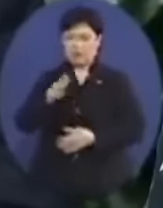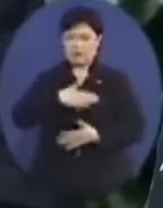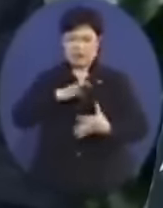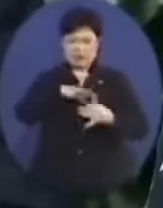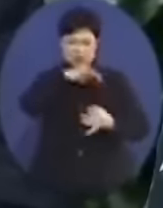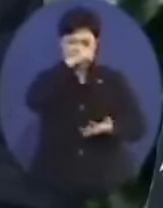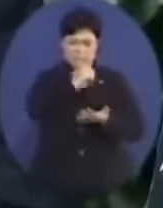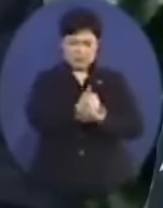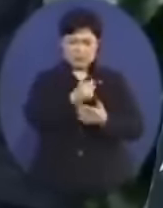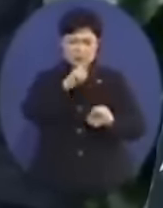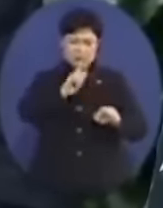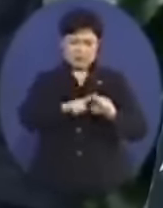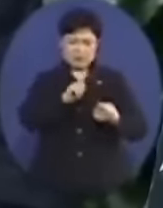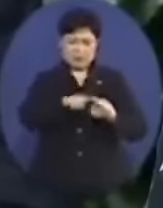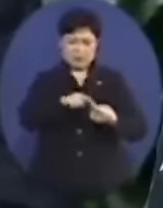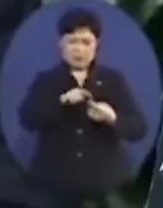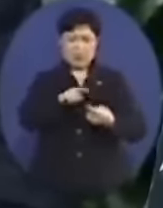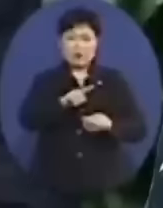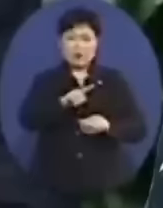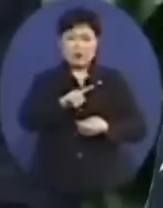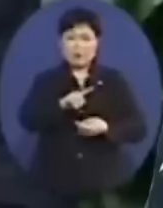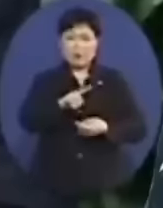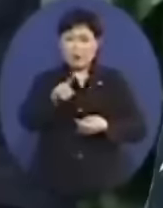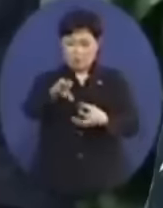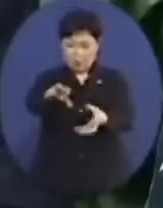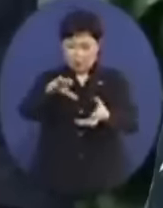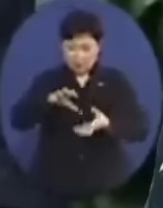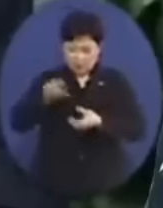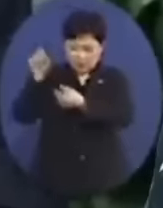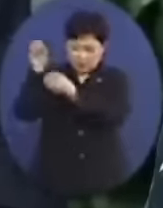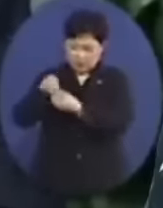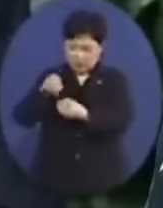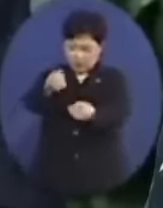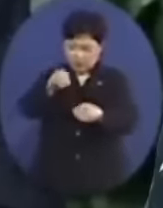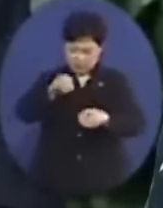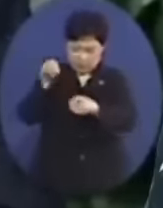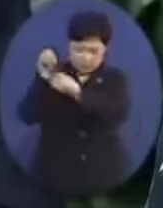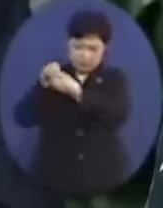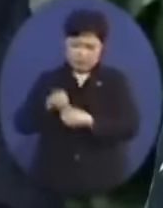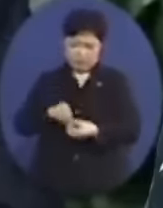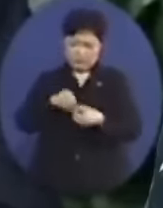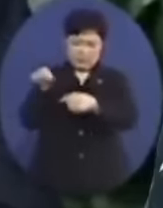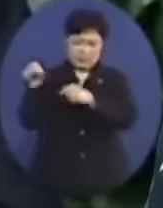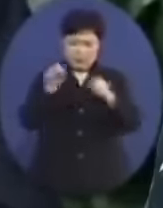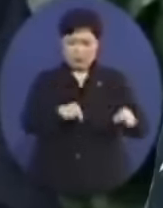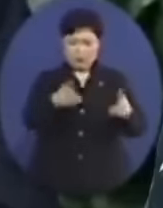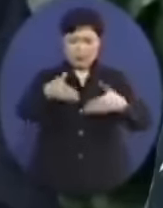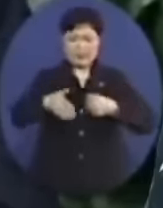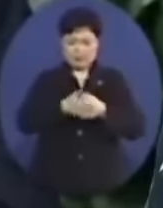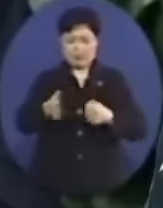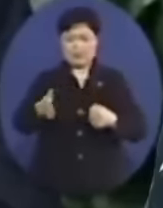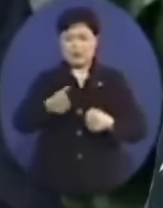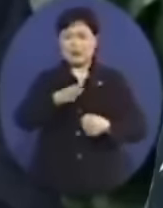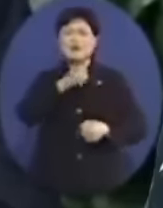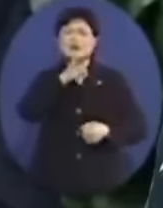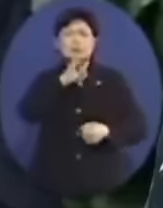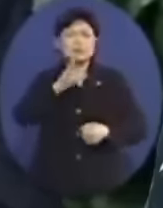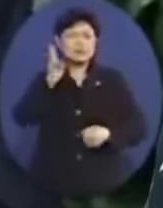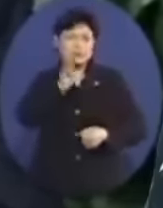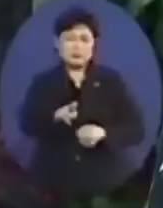고스란이 그대로 인수 인계 받아서 예수님이 죄가 되었었습니다 그러기 때문에 엄천난 심판을